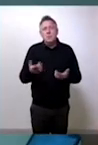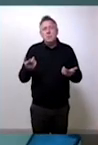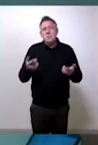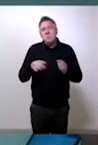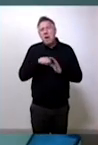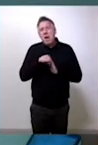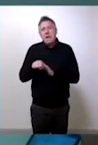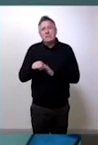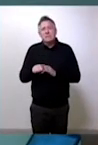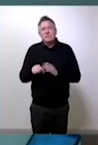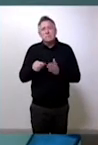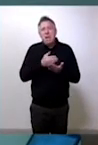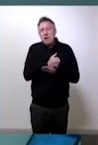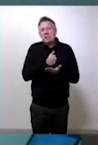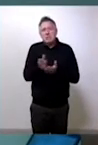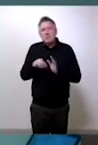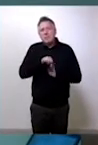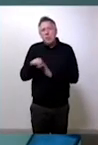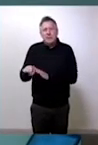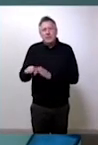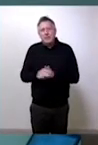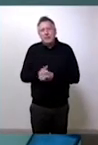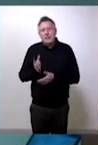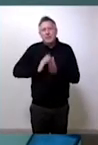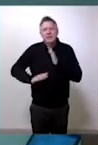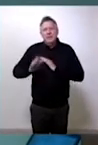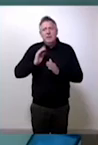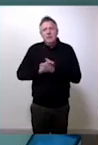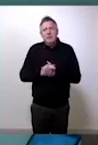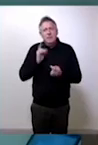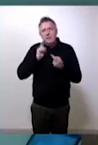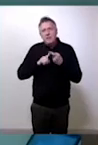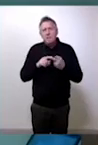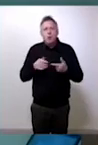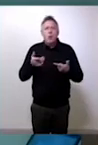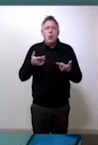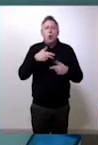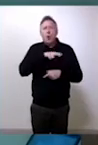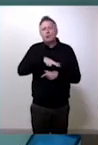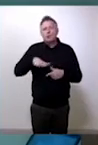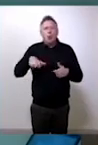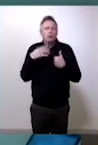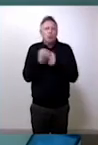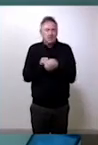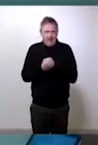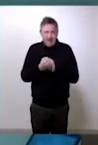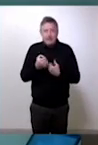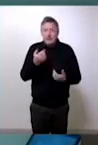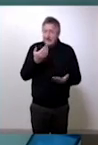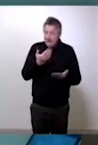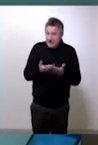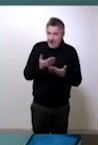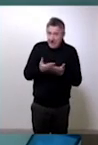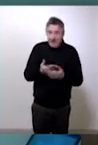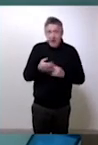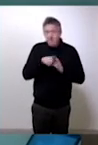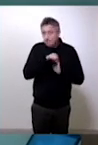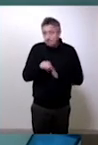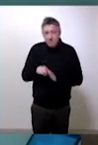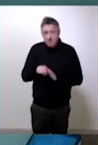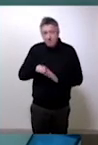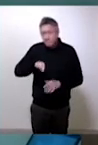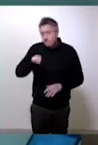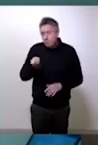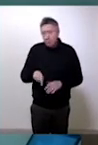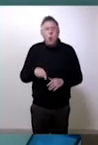avait évoqué la question de la production de logement social. Effectivement, c'est un impératif. Au-delà de la